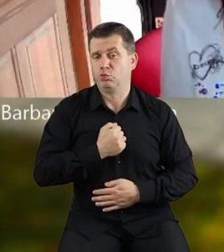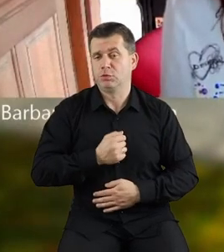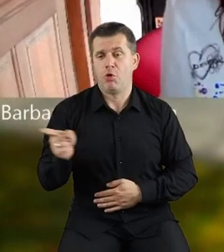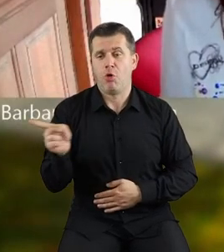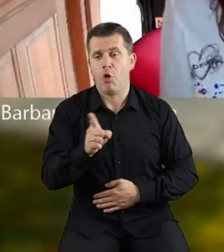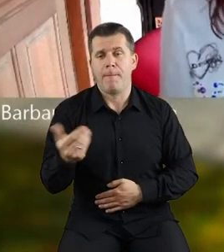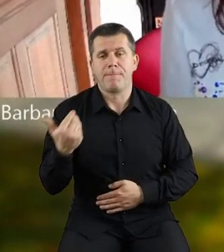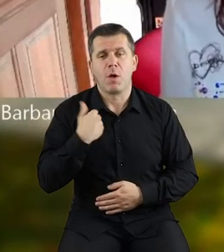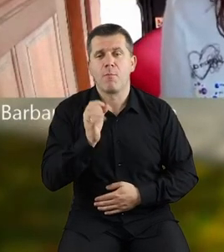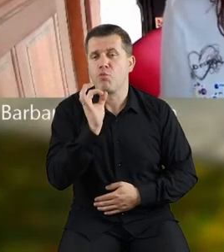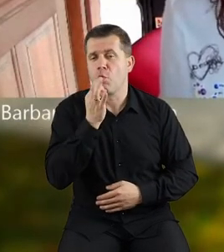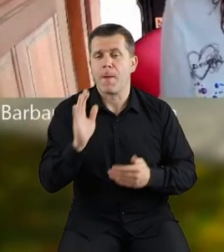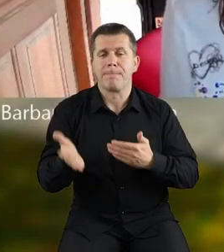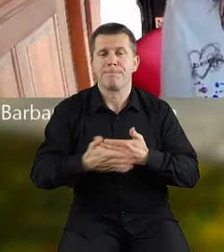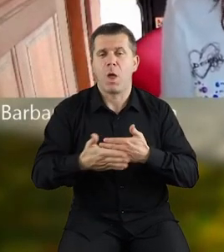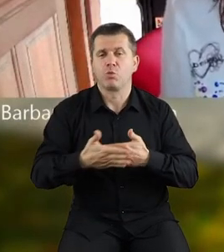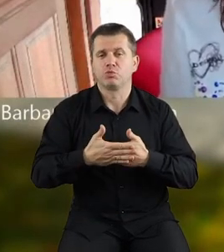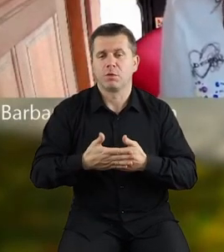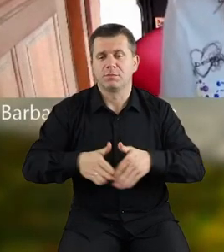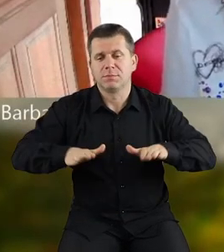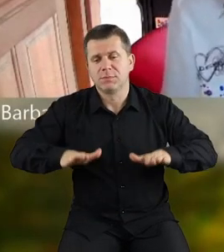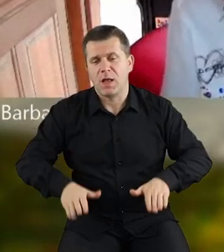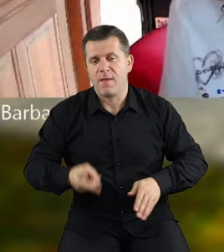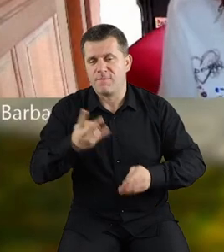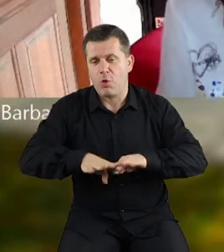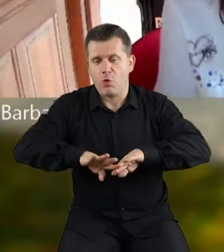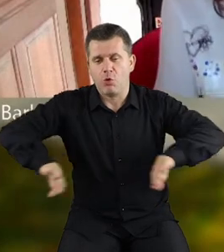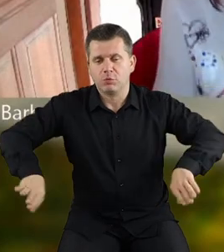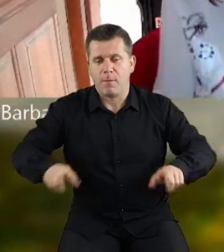najsmutniejsza. Kiedy oni jeszcze jako młode małżeństwo siedzą